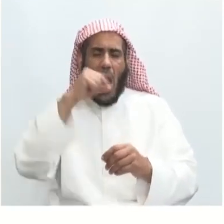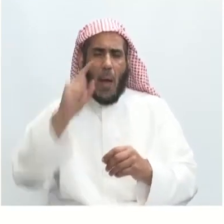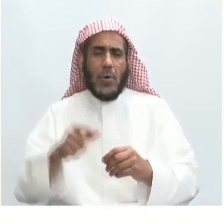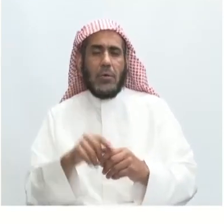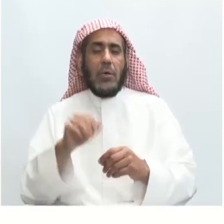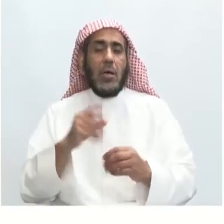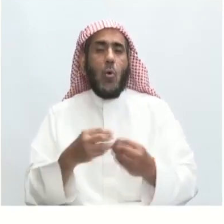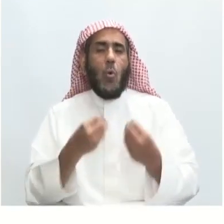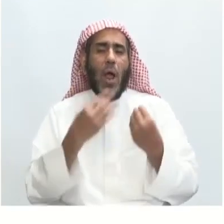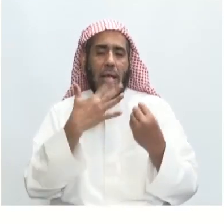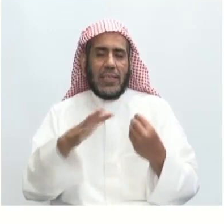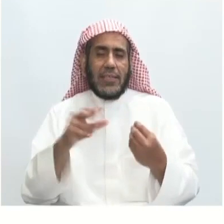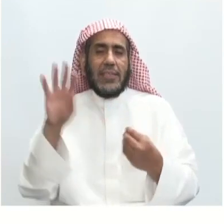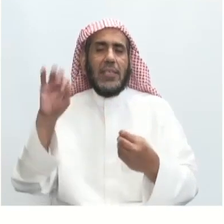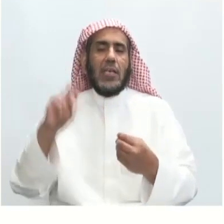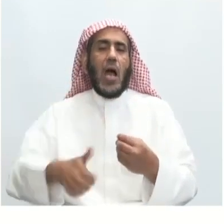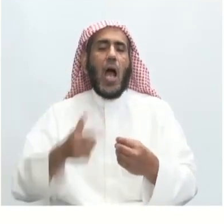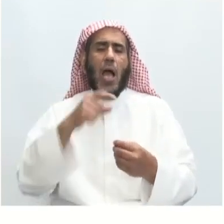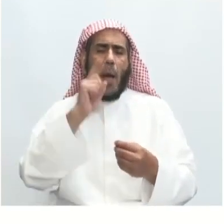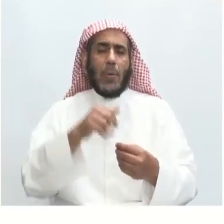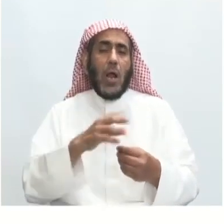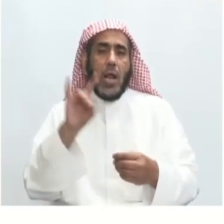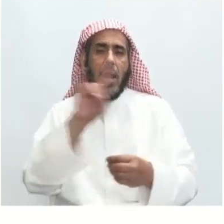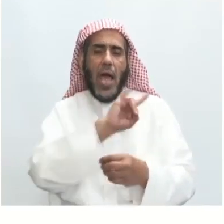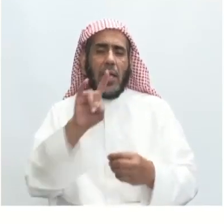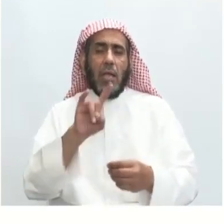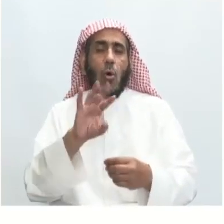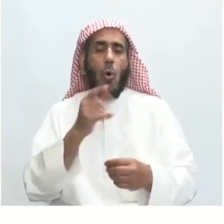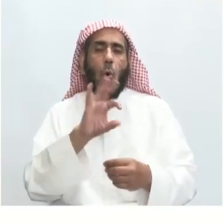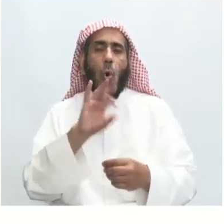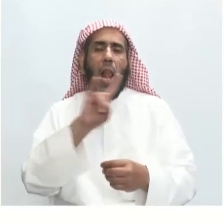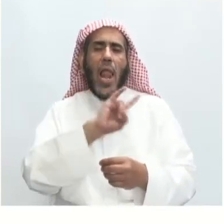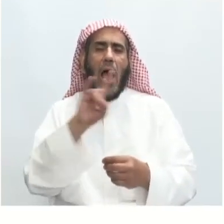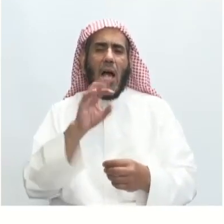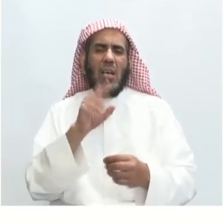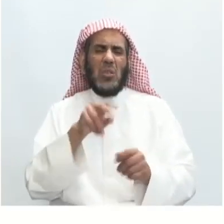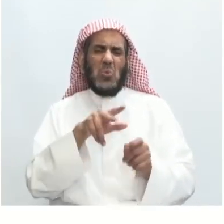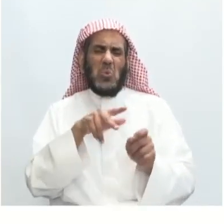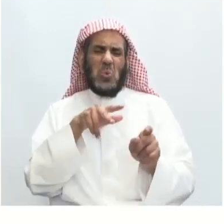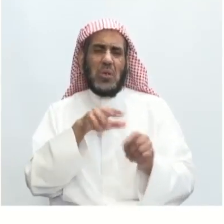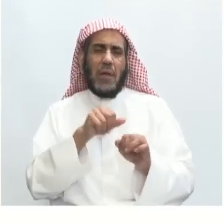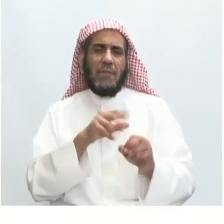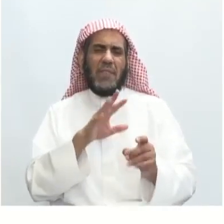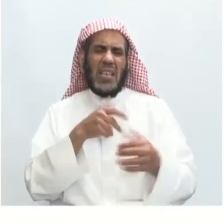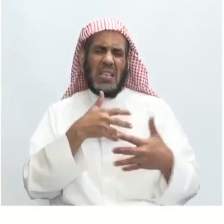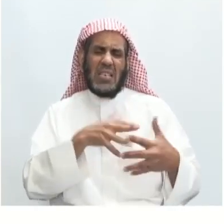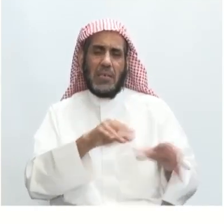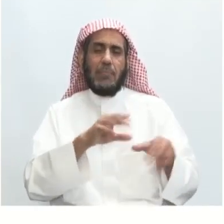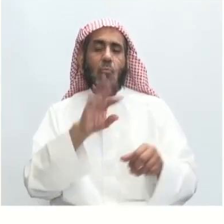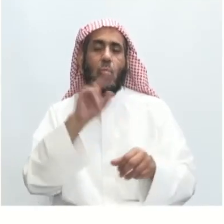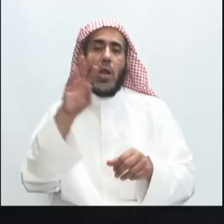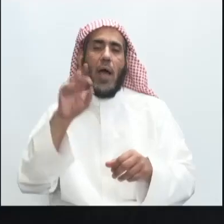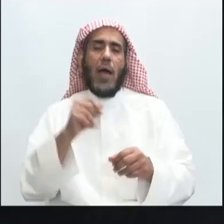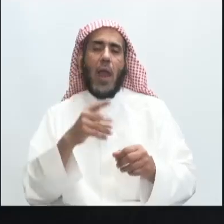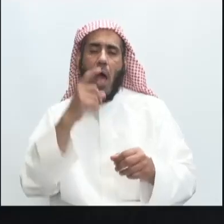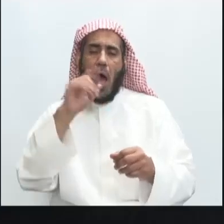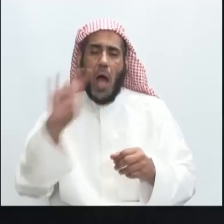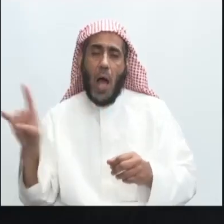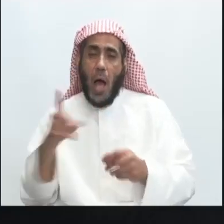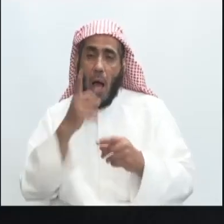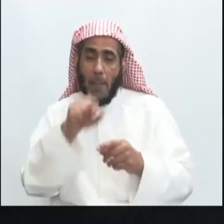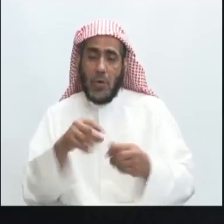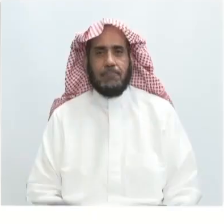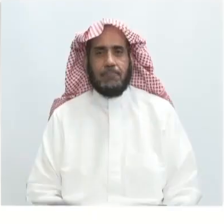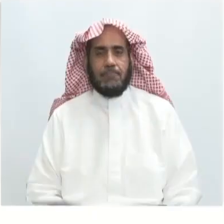امر يسرا كذلك امر والنهي لا تنفر ولا تعسر فالامر والنهي هنا اجتمع ايضا امر واه